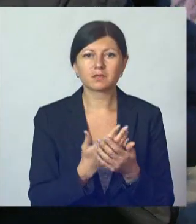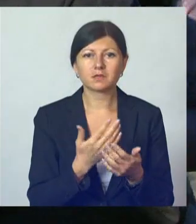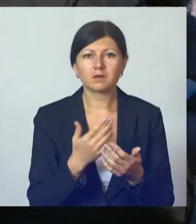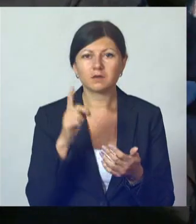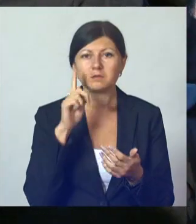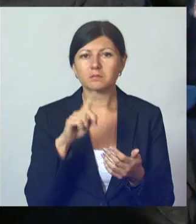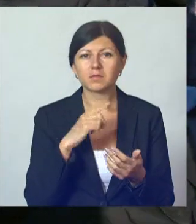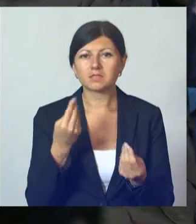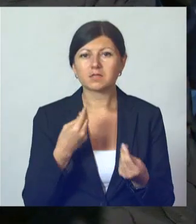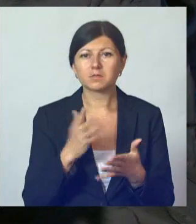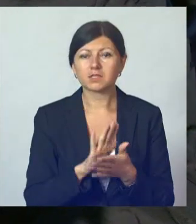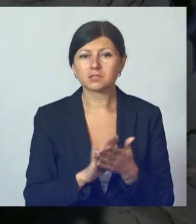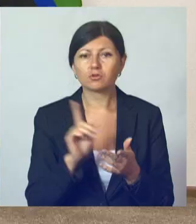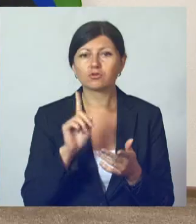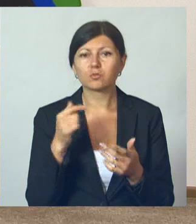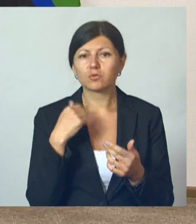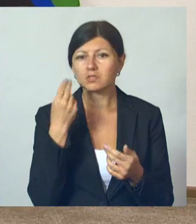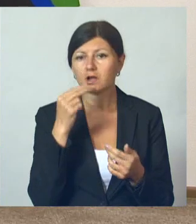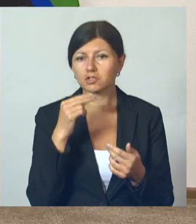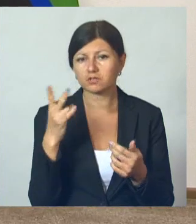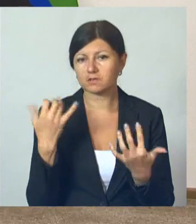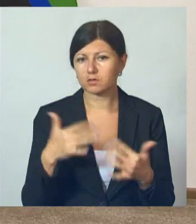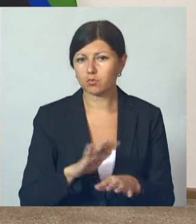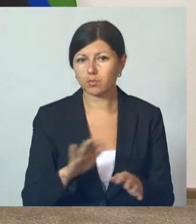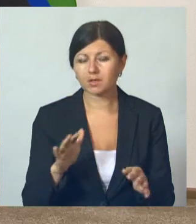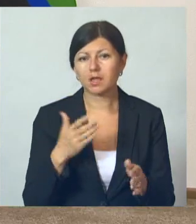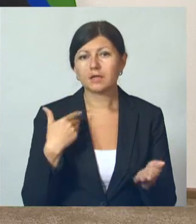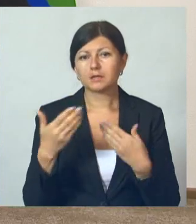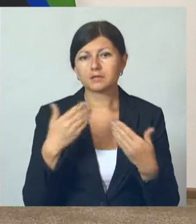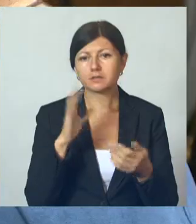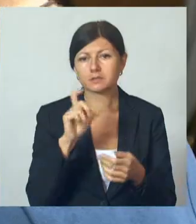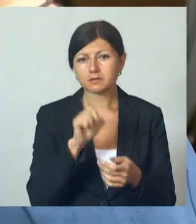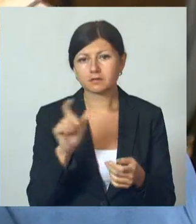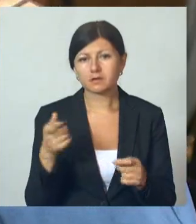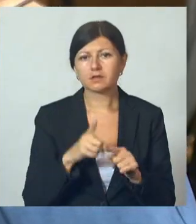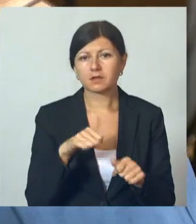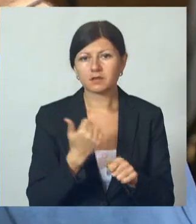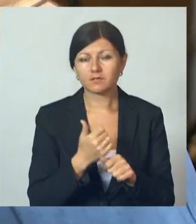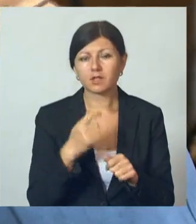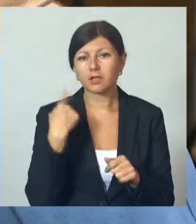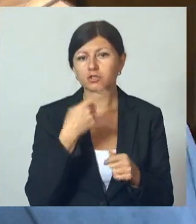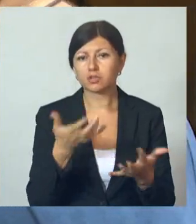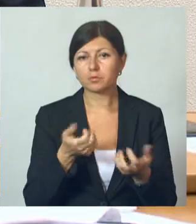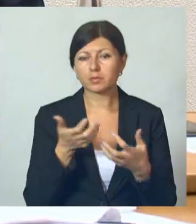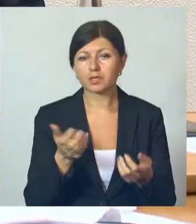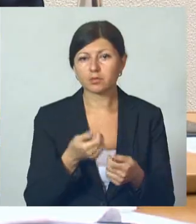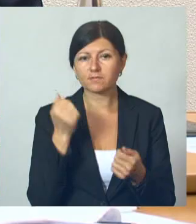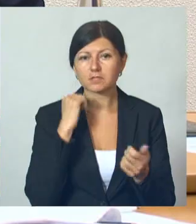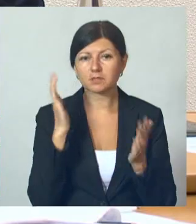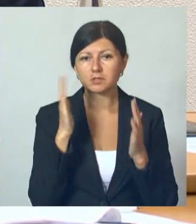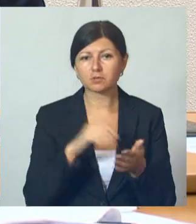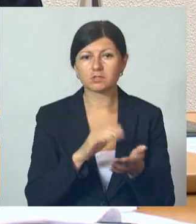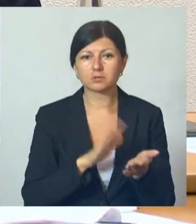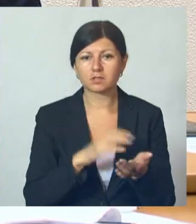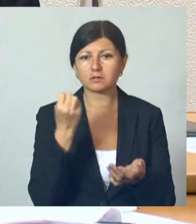ничего не даст. Ну, чтобы у нас не упало качество... Диалог с жителями – отдельная часть рабочей поездки. На личный прием к главе региона в Старом Осколе